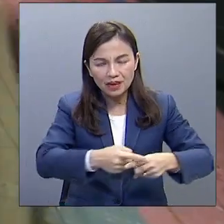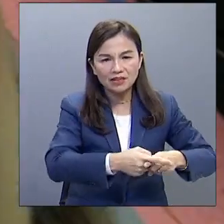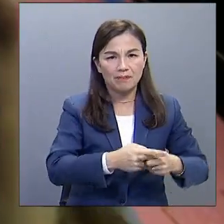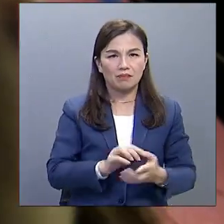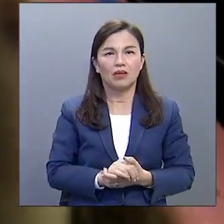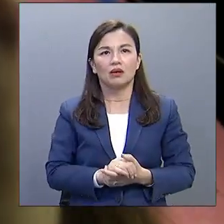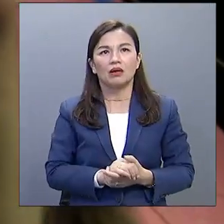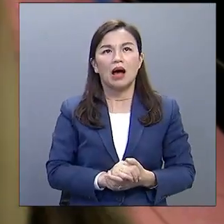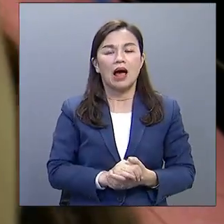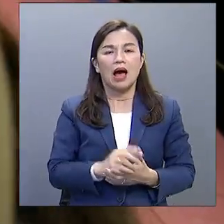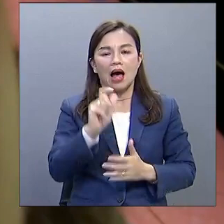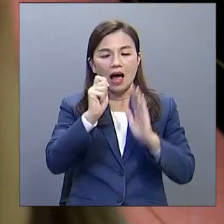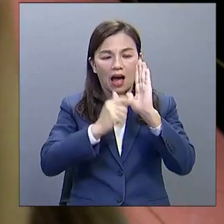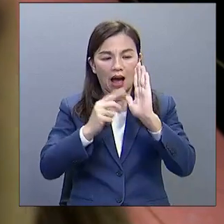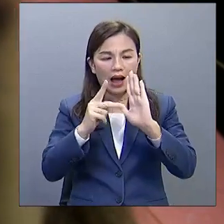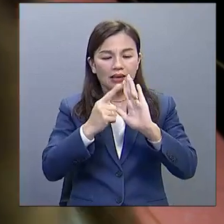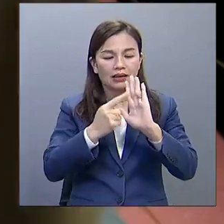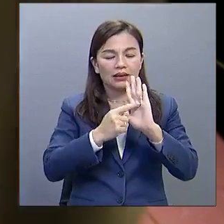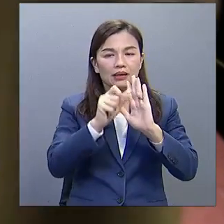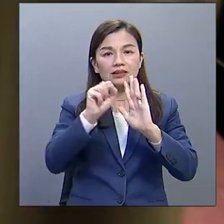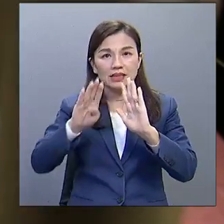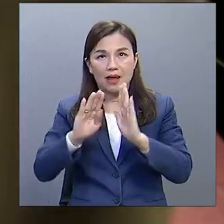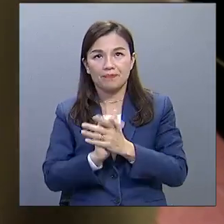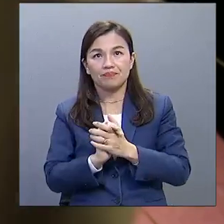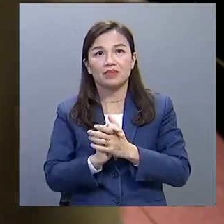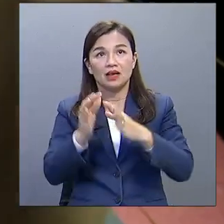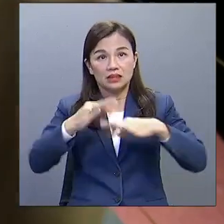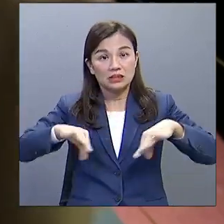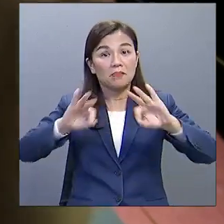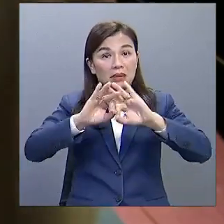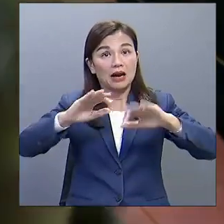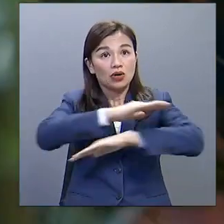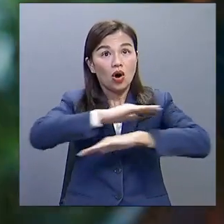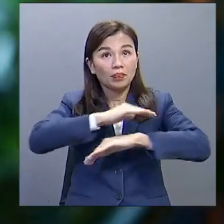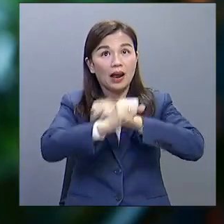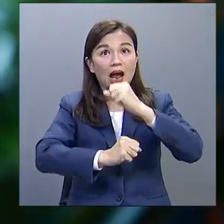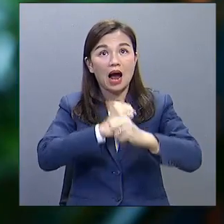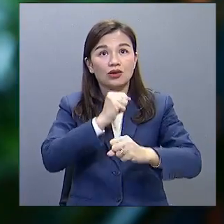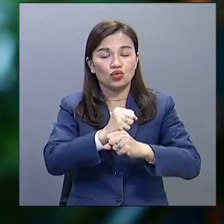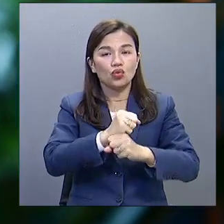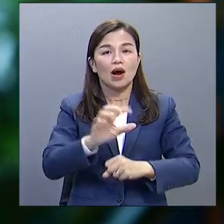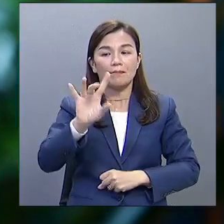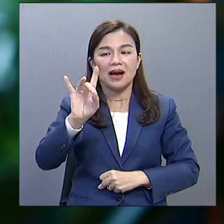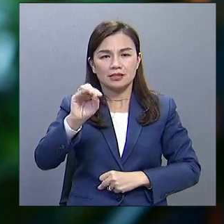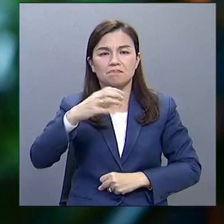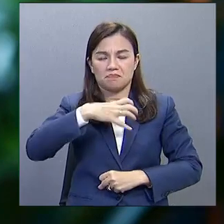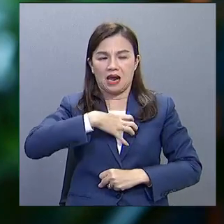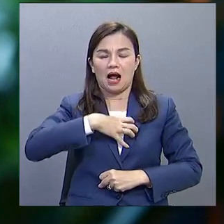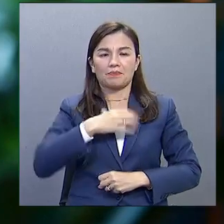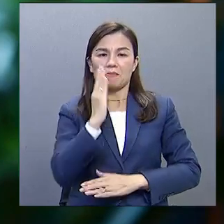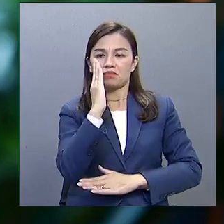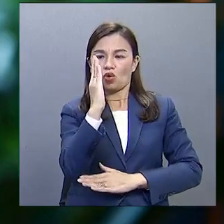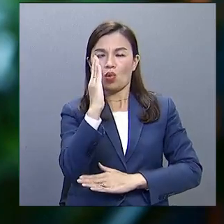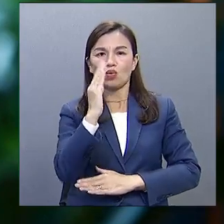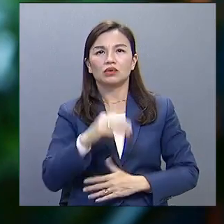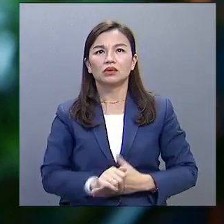อักเสบแล้วพอเราอายุมากขึ้นตอนนี้หมอนี่เน้นเรื่องออกกำลังกายเพื่อว่าอายุ80หมอยังเดินได้หลังตรงงั้นหมอก็ไม่ทำอะไรที่มัน